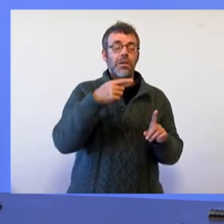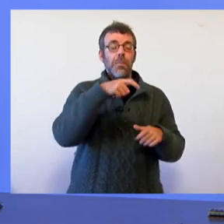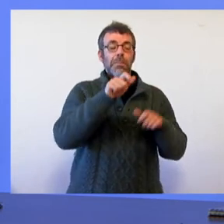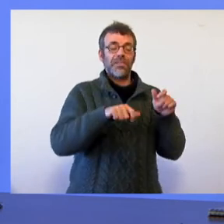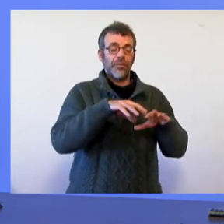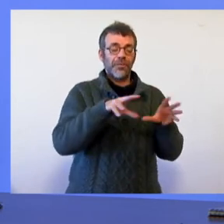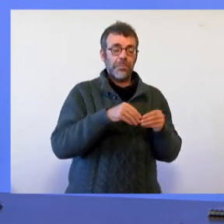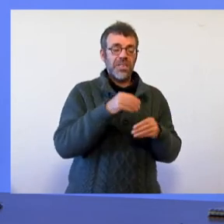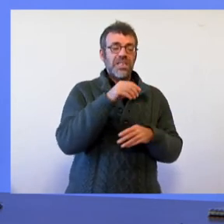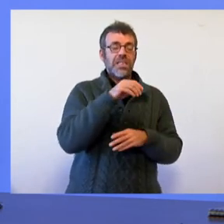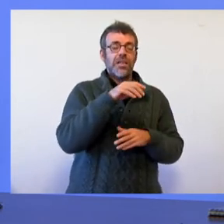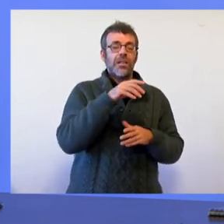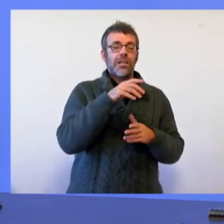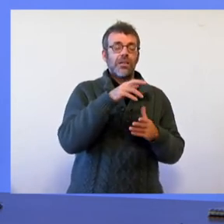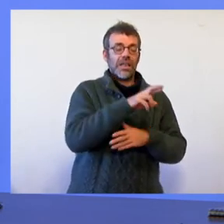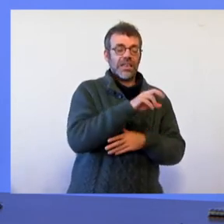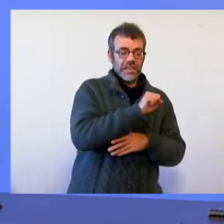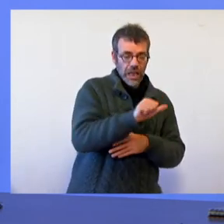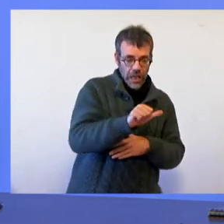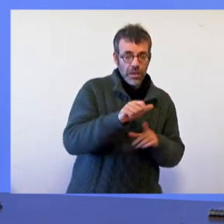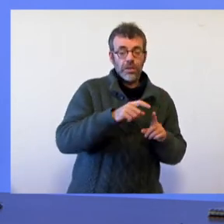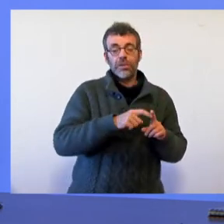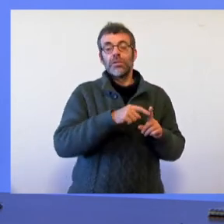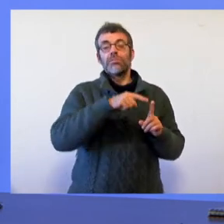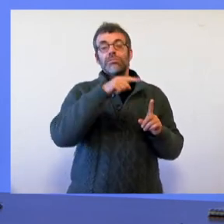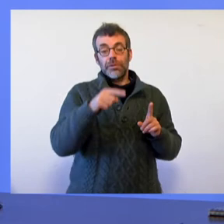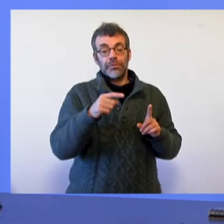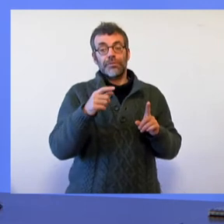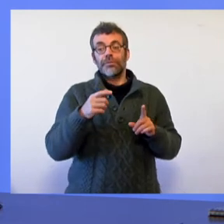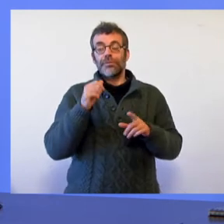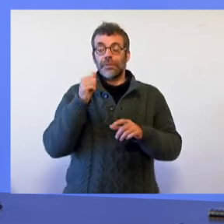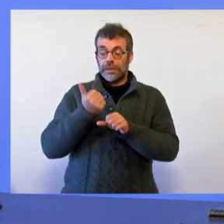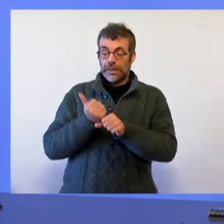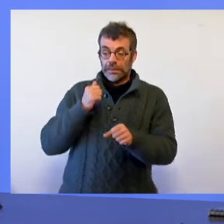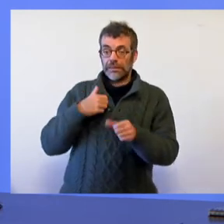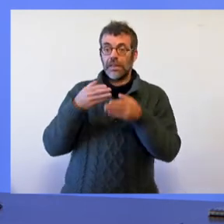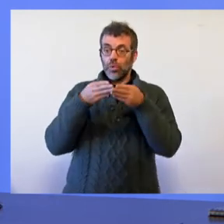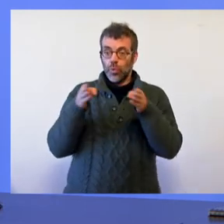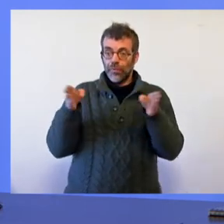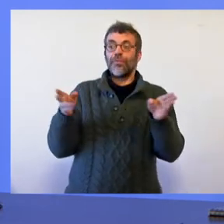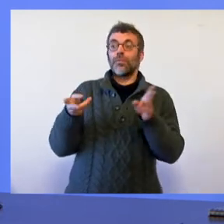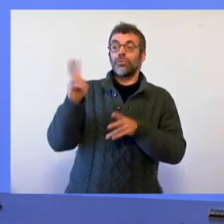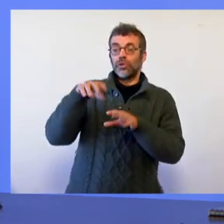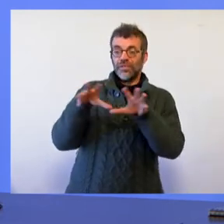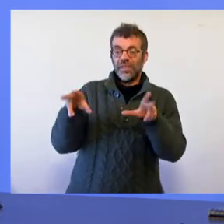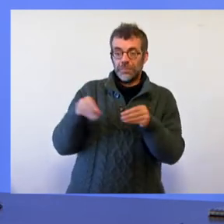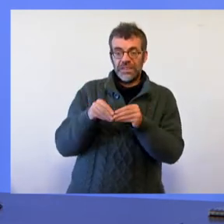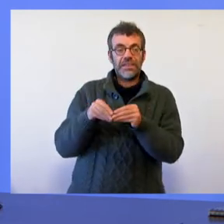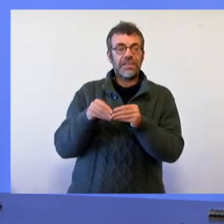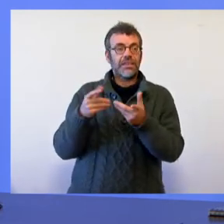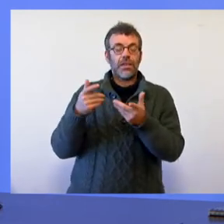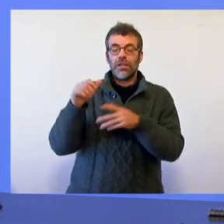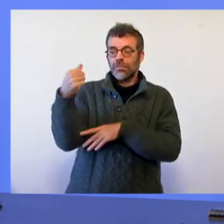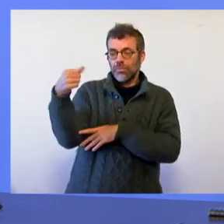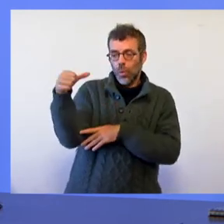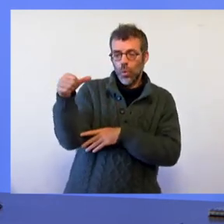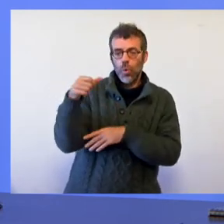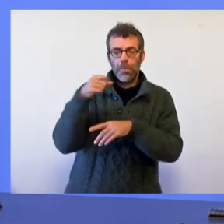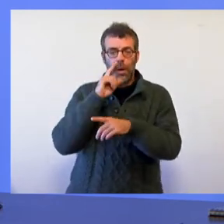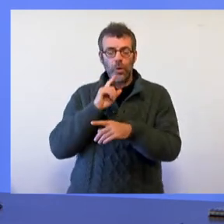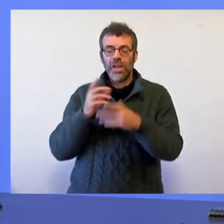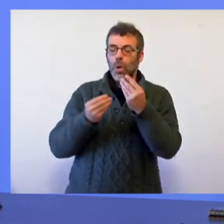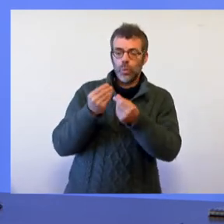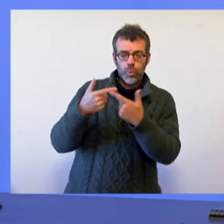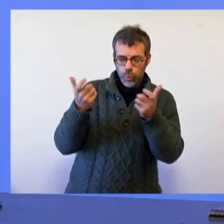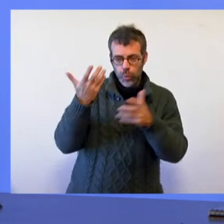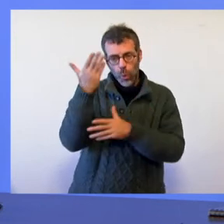des bidonvilles, des SDF, des demandeurs d'asile. Et donc c'est grâce à cette politique tarifaire, mais aussi grâce à l'offre très